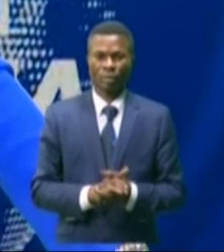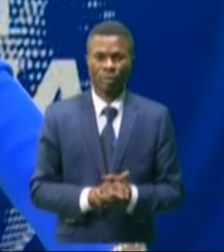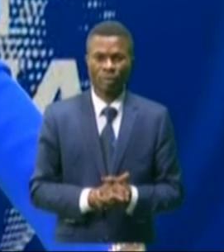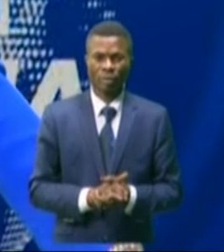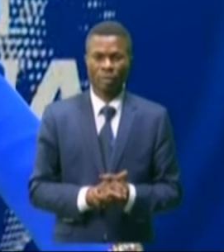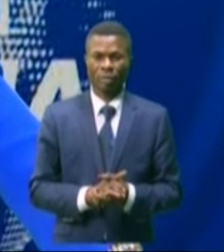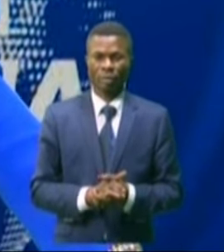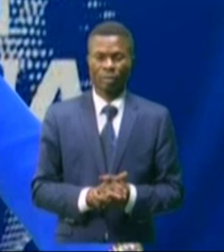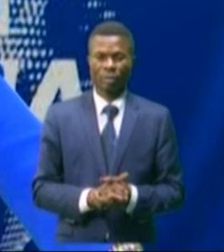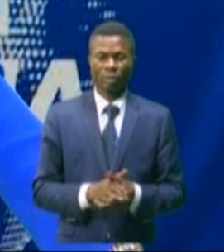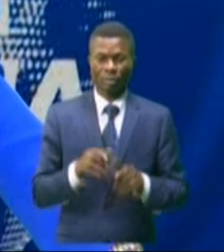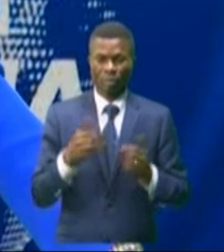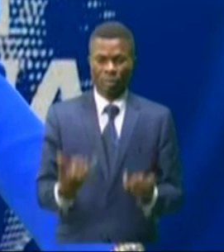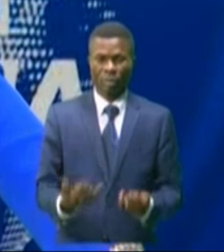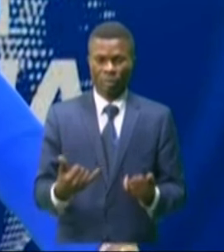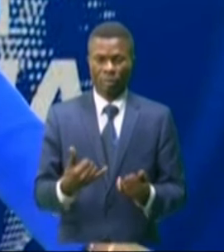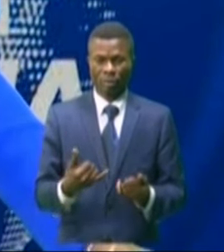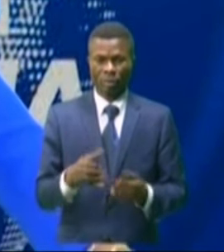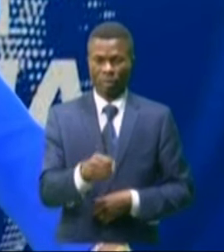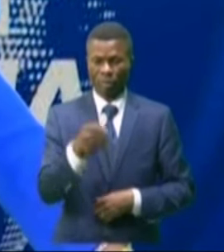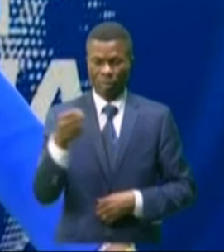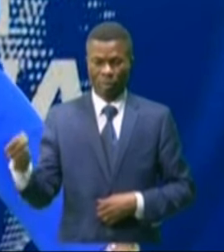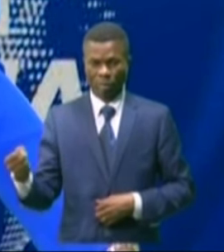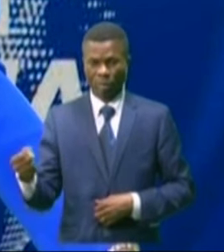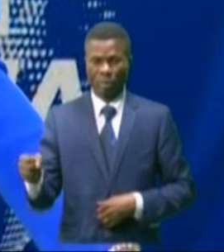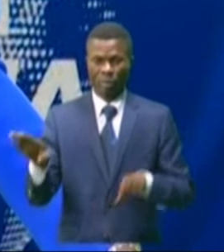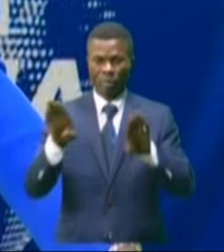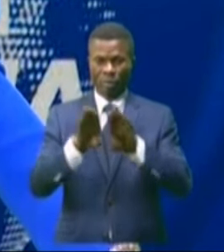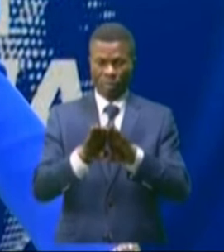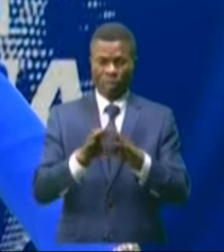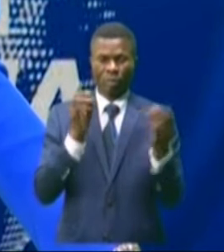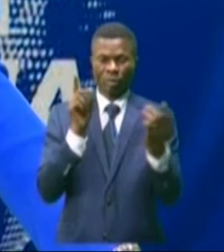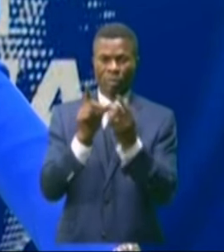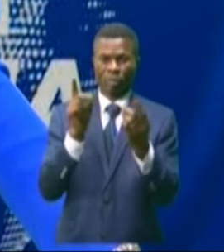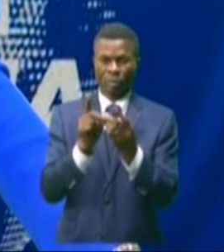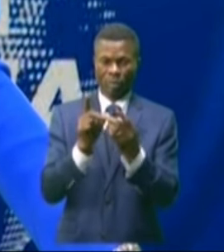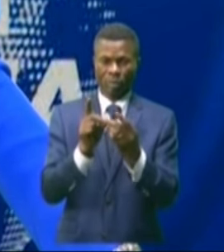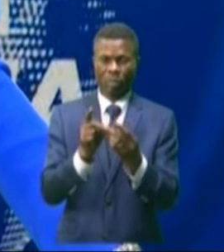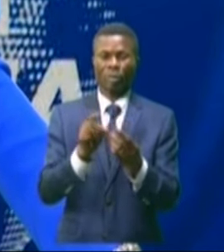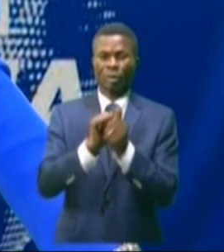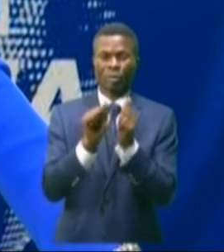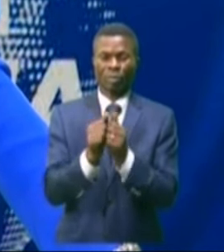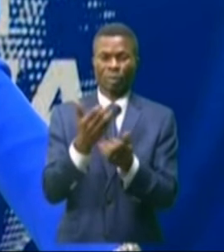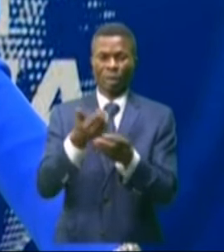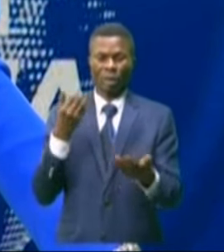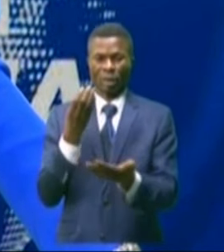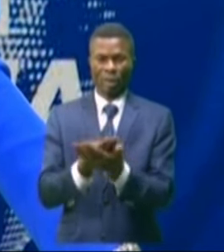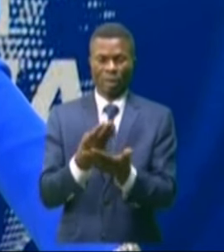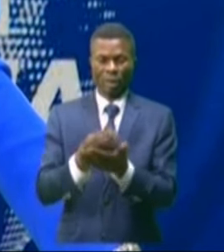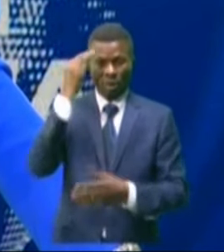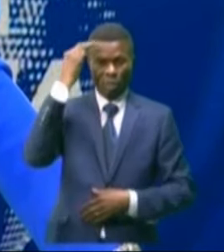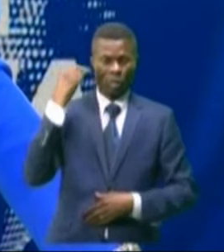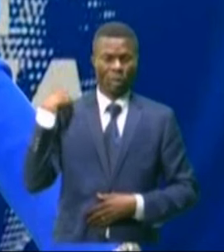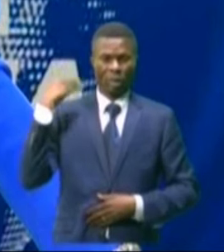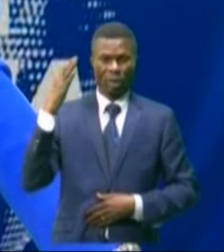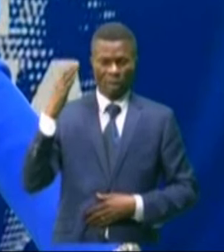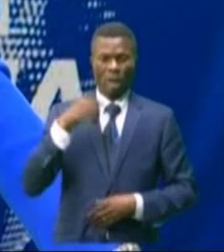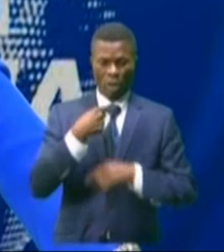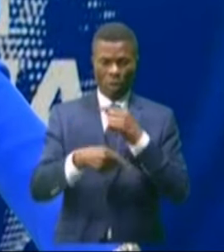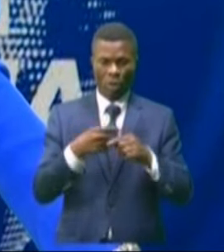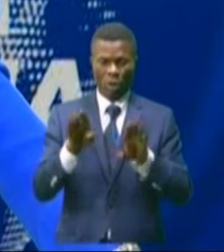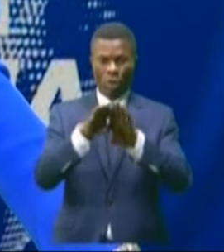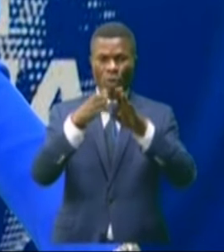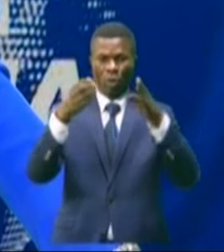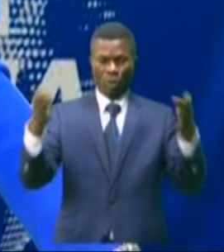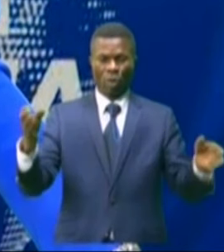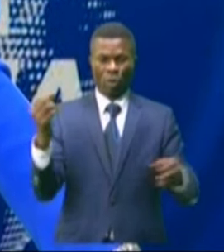Voilà, et pendant que les portes se referment sur les consultations pré-budgétaires, le ministre d'État, Aimé Bogi, vient de procéder à